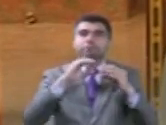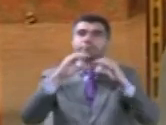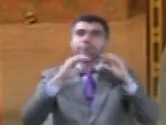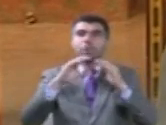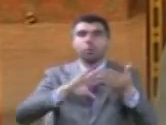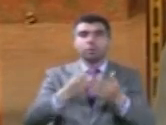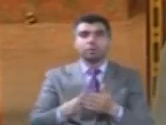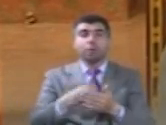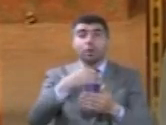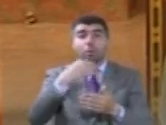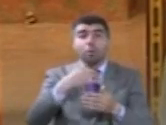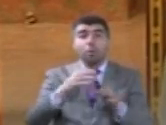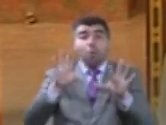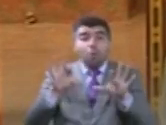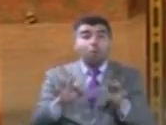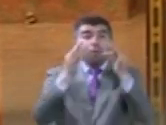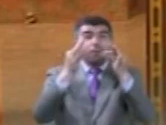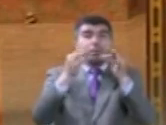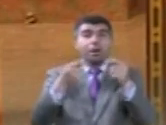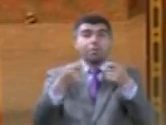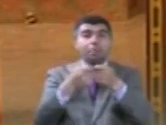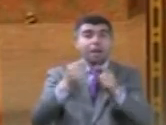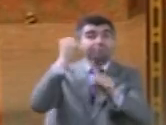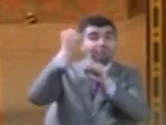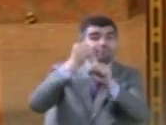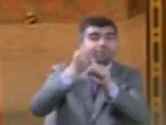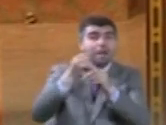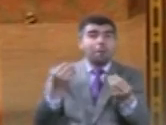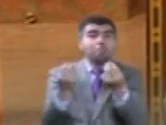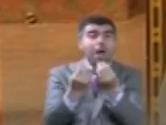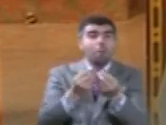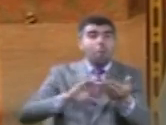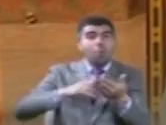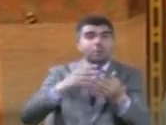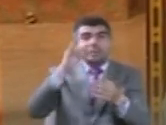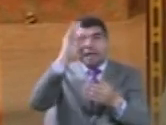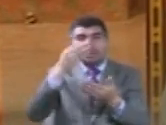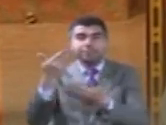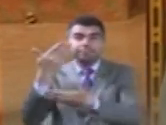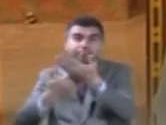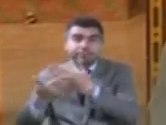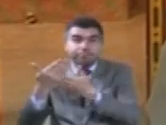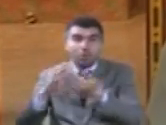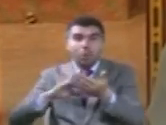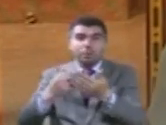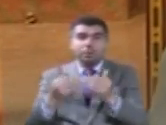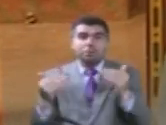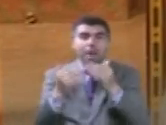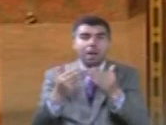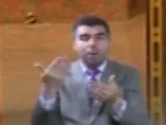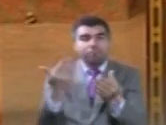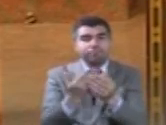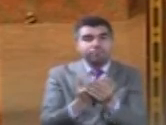الجزء المتعلق بالحماية اللي فيه نقص نحن اشتغلنا بشأنه في سياسة عمومية التي قدمنا بعد